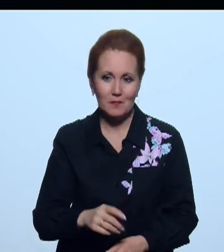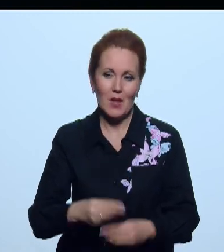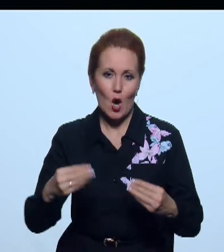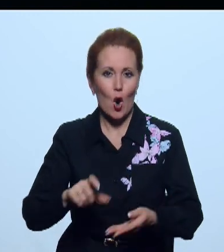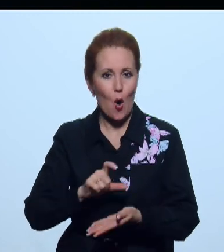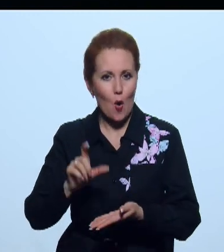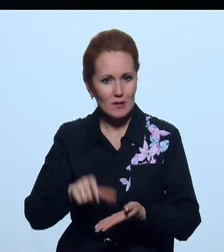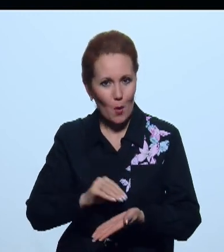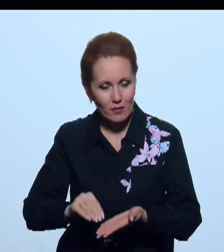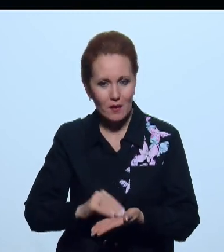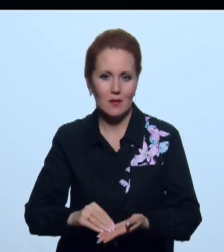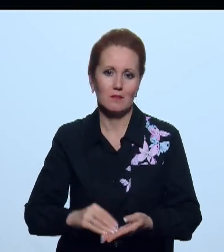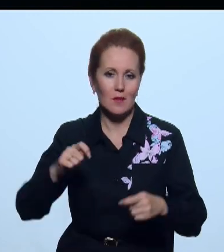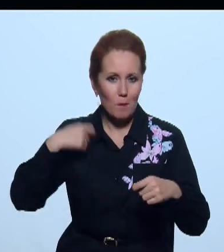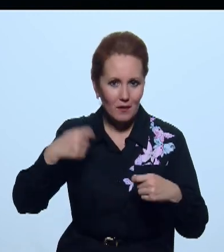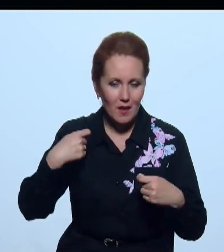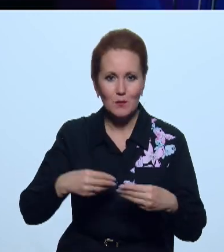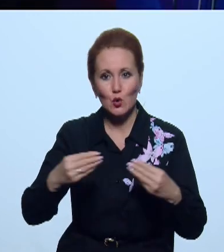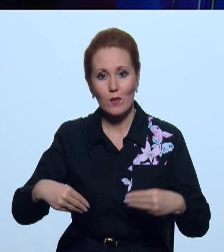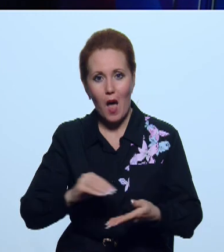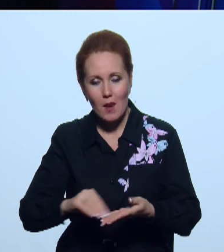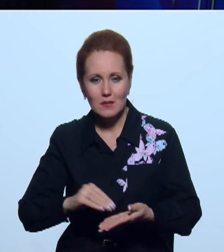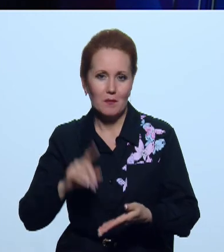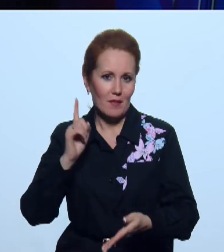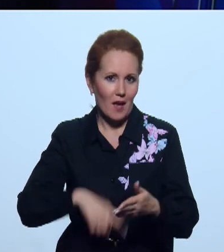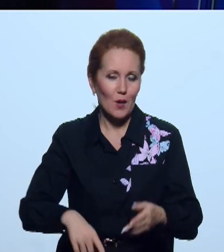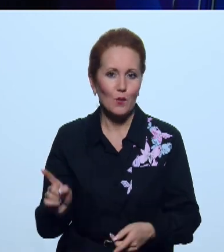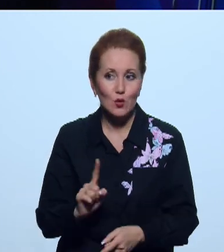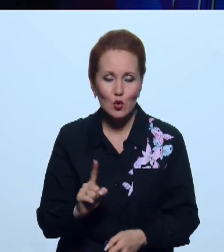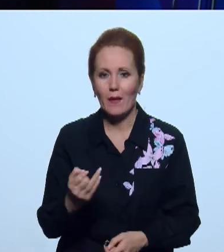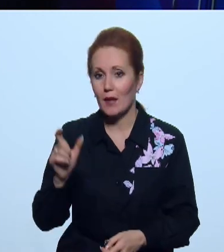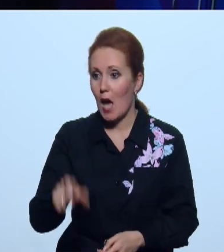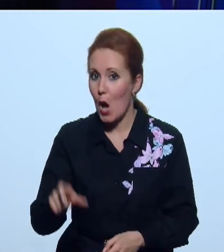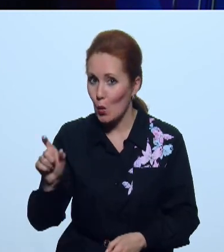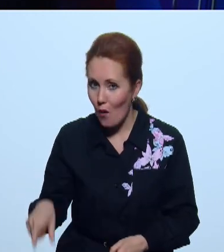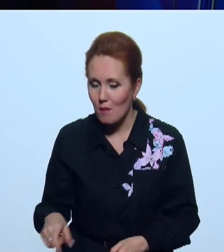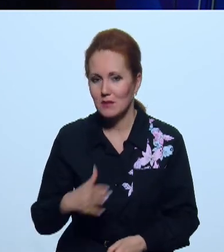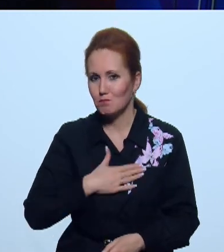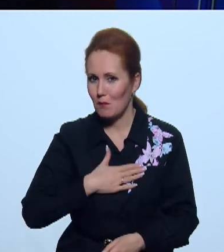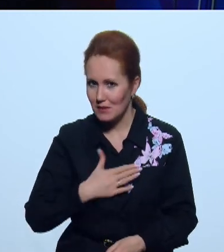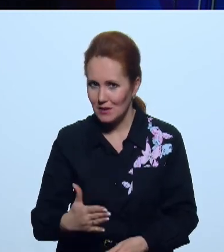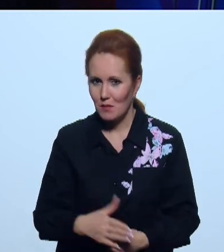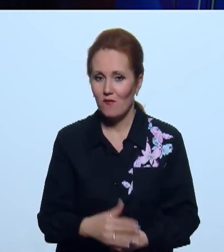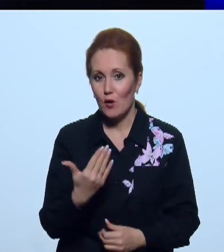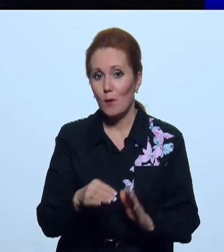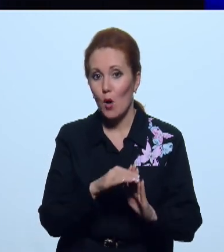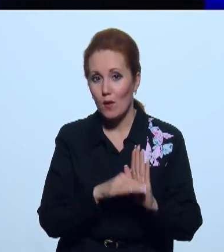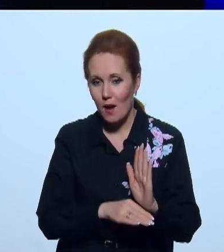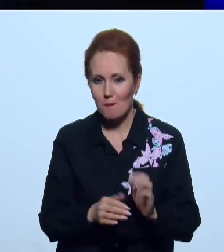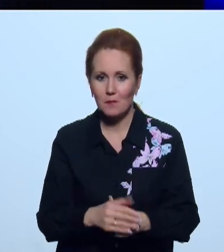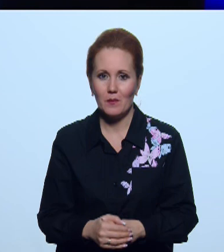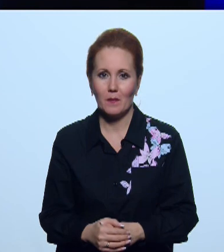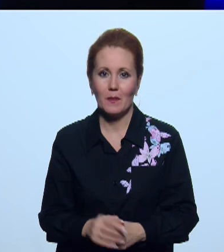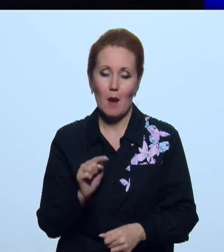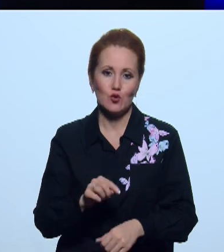корреспондентам, операторам, журналистам. Я надеюсь, что и героям, конечно, спасибо ваших программ, тем